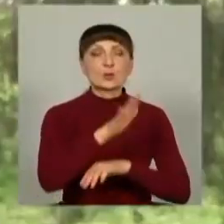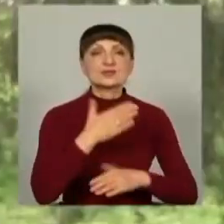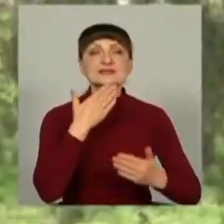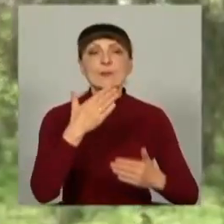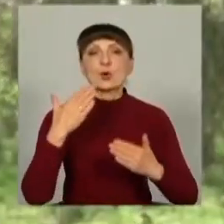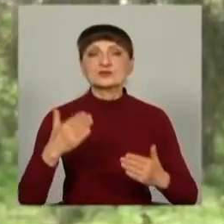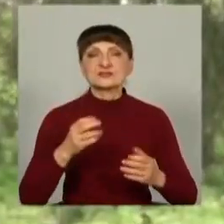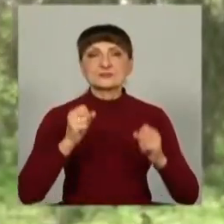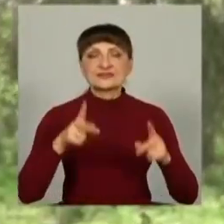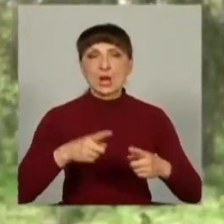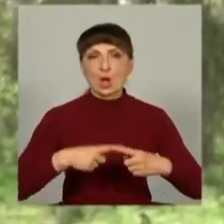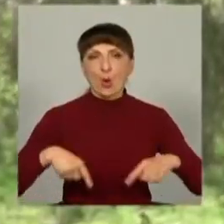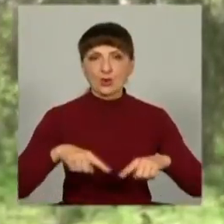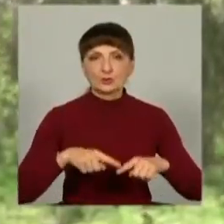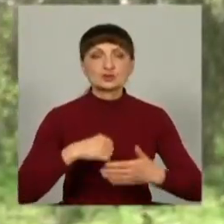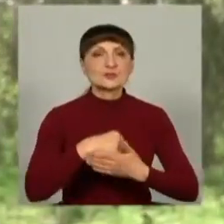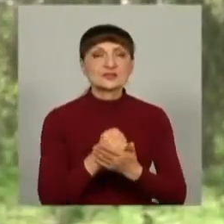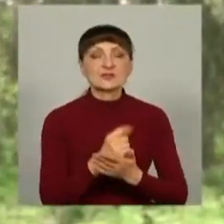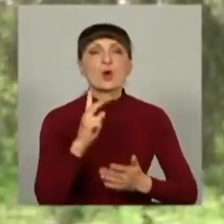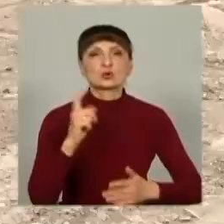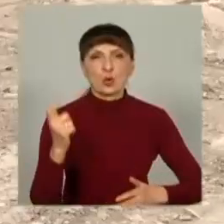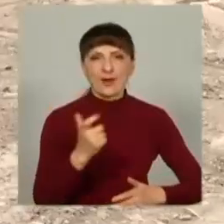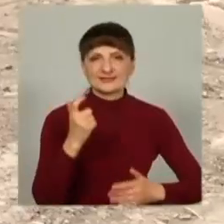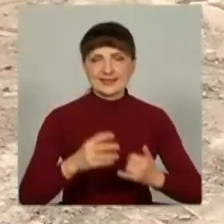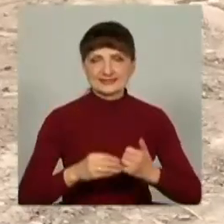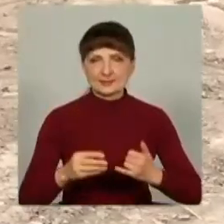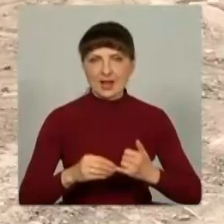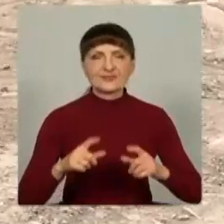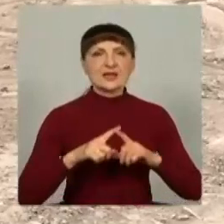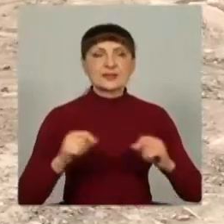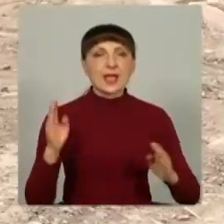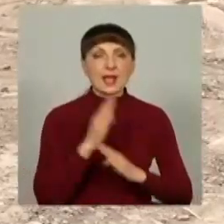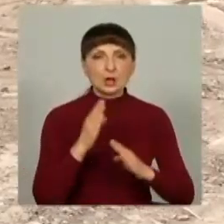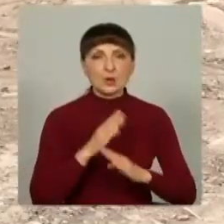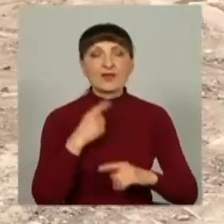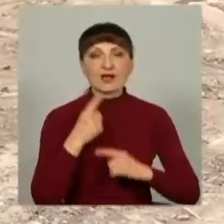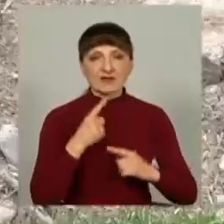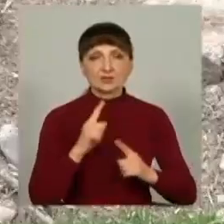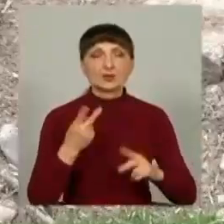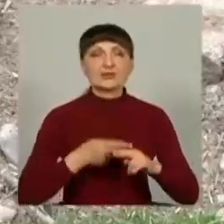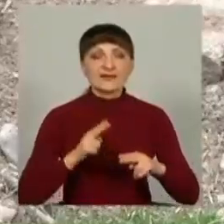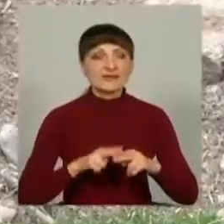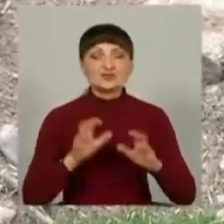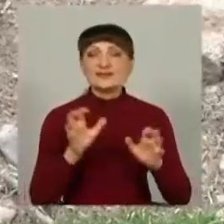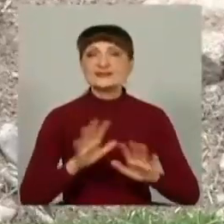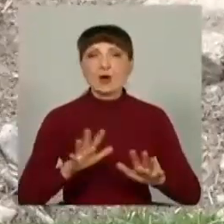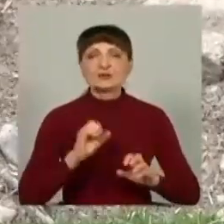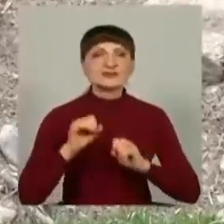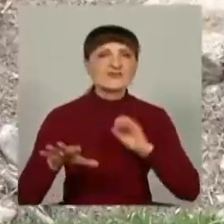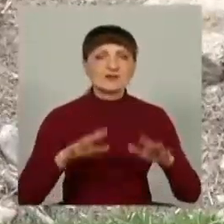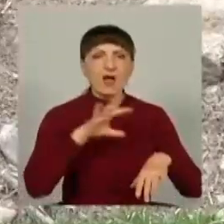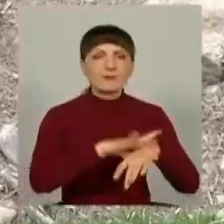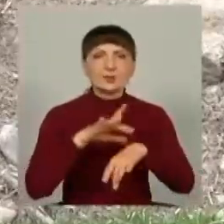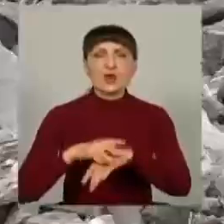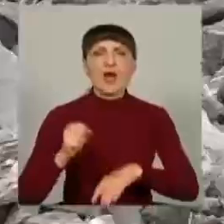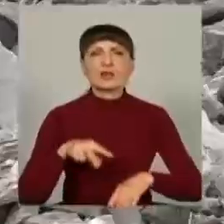структуры чтобы установить владельца земли в департаменте экологии добавили что такие же незаконные свалки обнаружены в